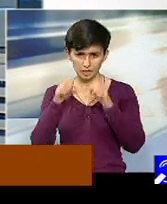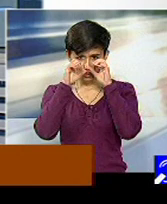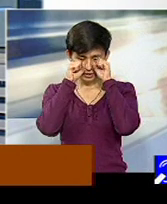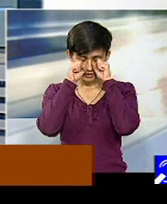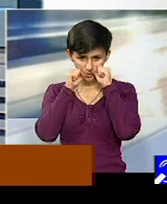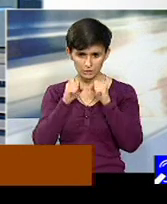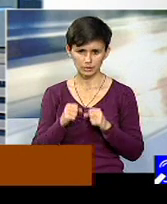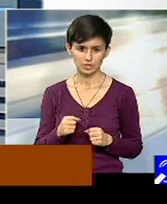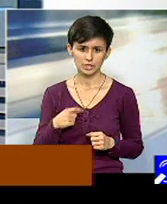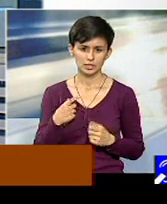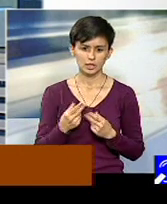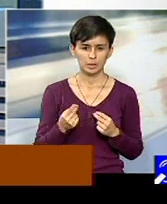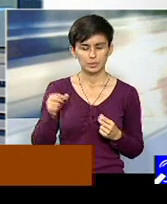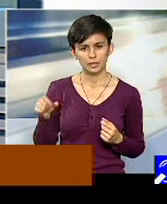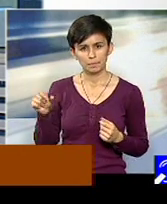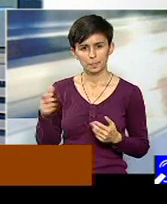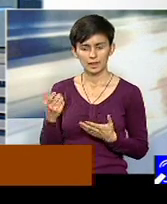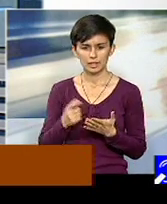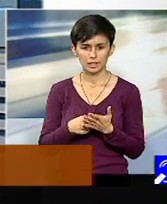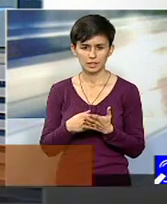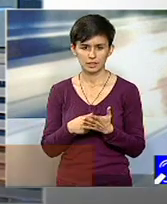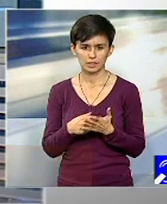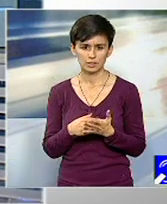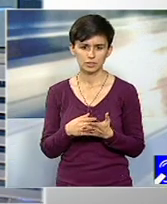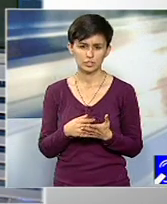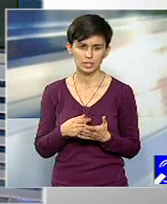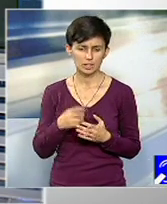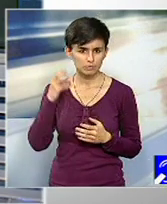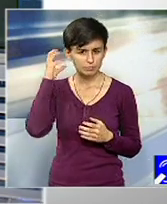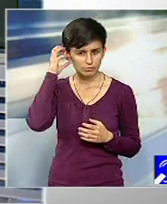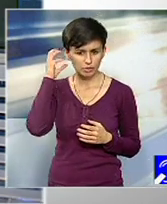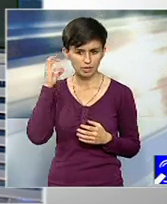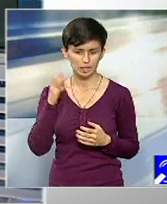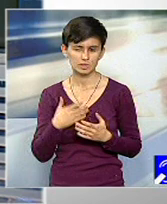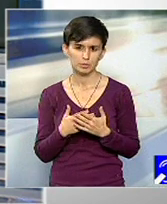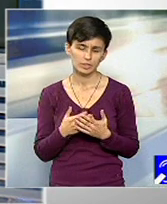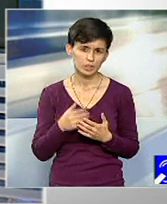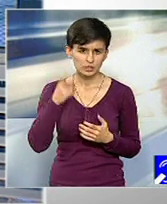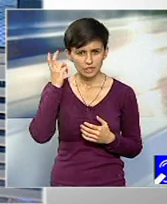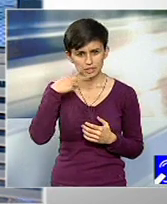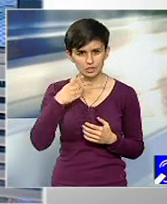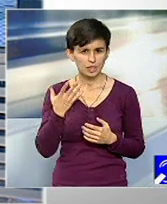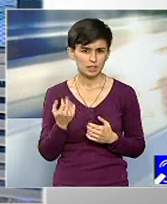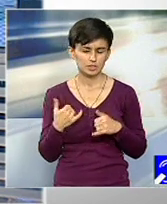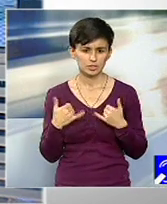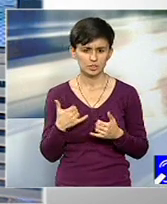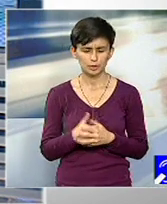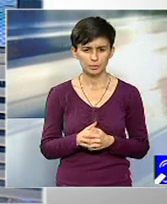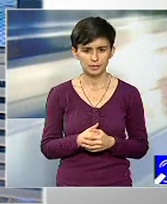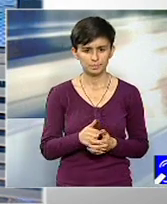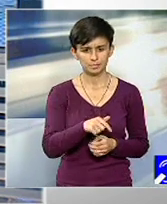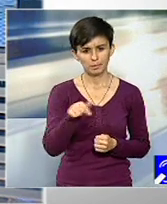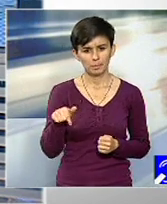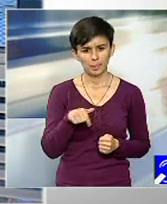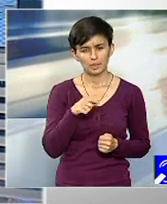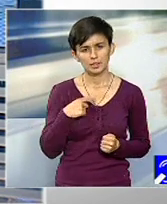cinefili care ridică mâna și solicită și ei o cască ca să înțeleagă ce se întâmplă de fapt. Încă la noi este așa o noutate.